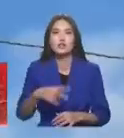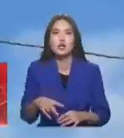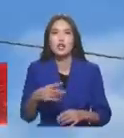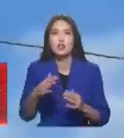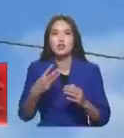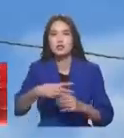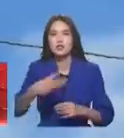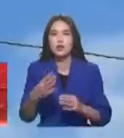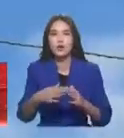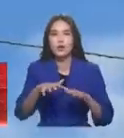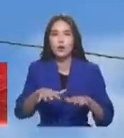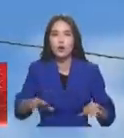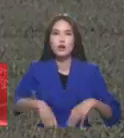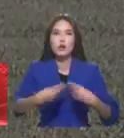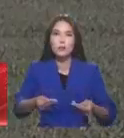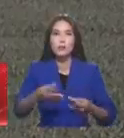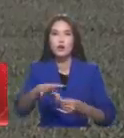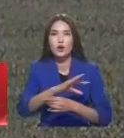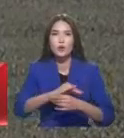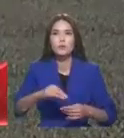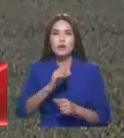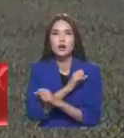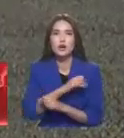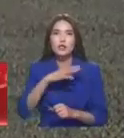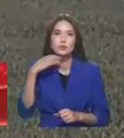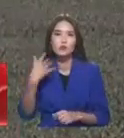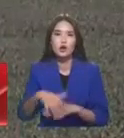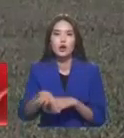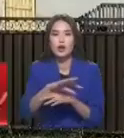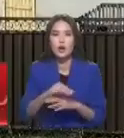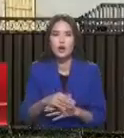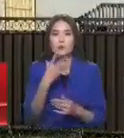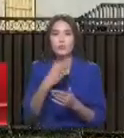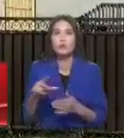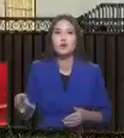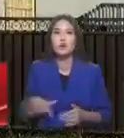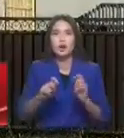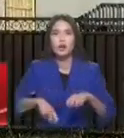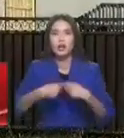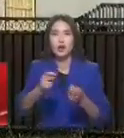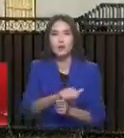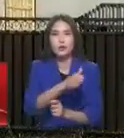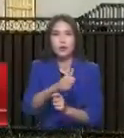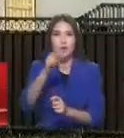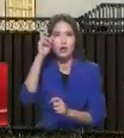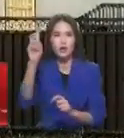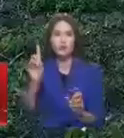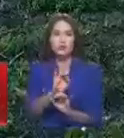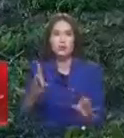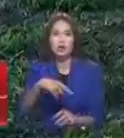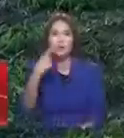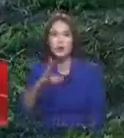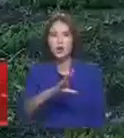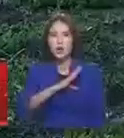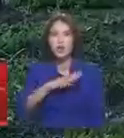улицах 100% освещение. Решаются вопросы с ремонтом дорог. В своем ежегодном послании глава государства Касым-Жомарт Токаев говорит о поддержке